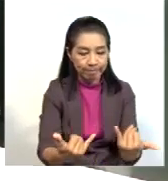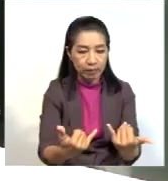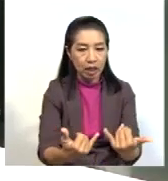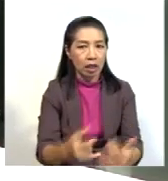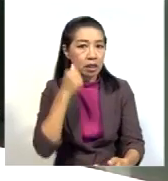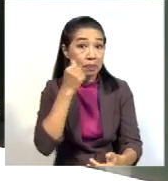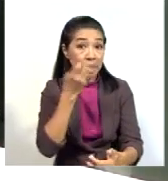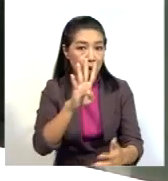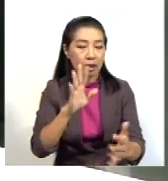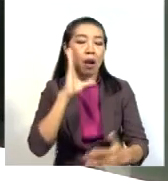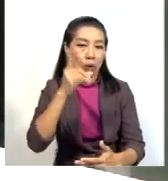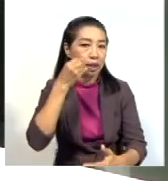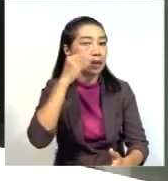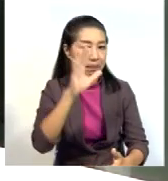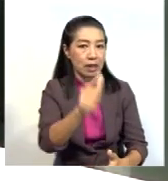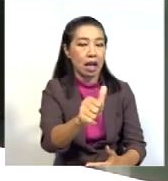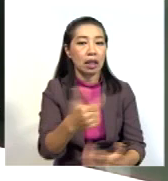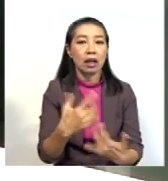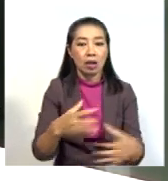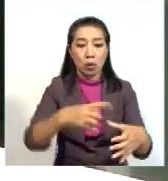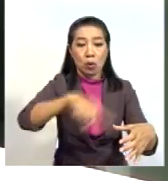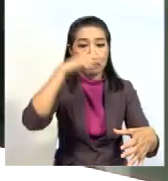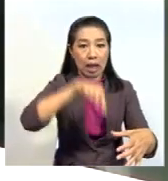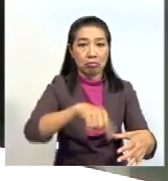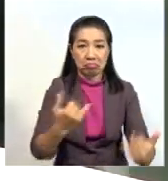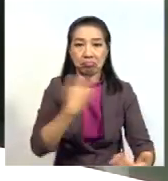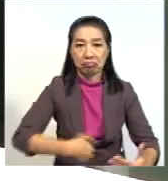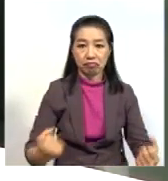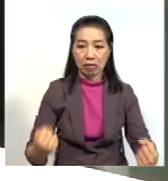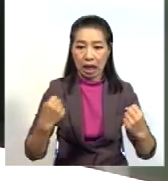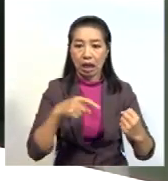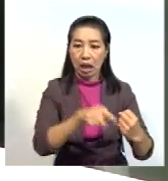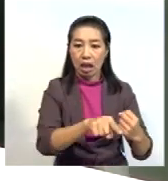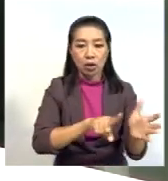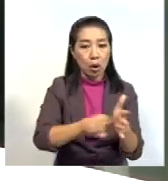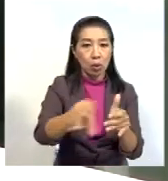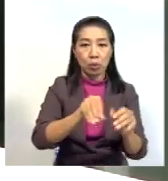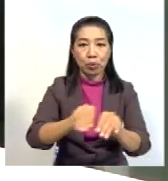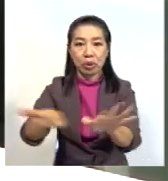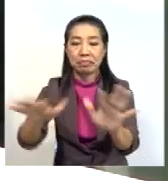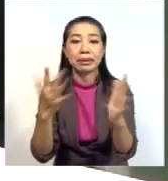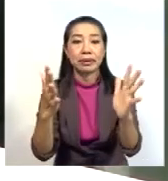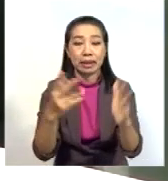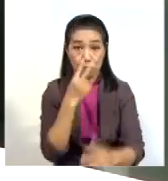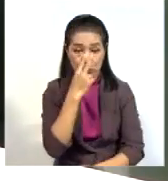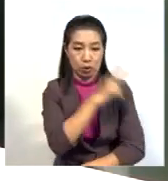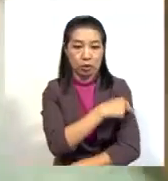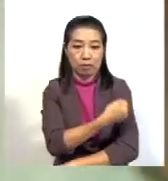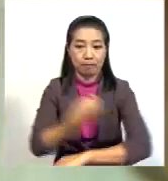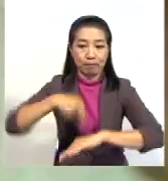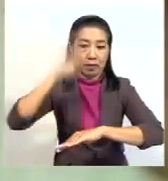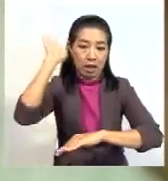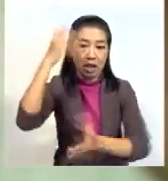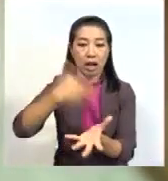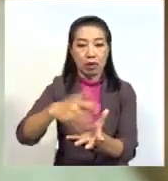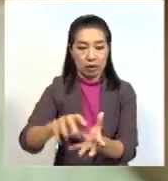ซึ่งทางแพทย์ก็เน้นย้ำอีกครั้งนึงว่าคนไทยเหล่านี้ทุกคนแข็งแรงดีและไม่แพร่โรคแล้วไปฟังรายละเอียดเพิ่มเติมใน2